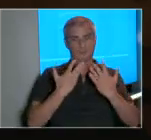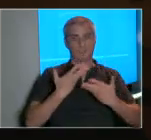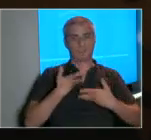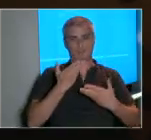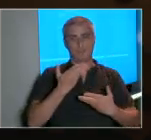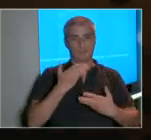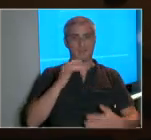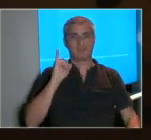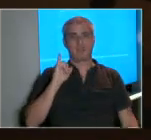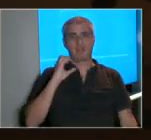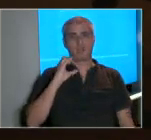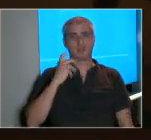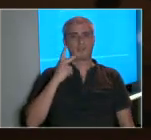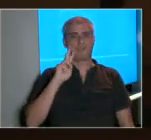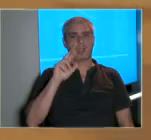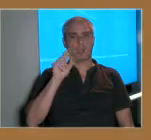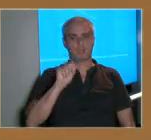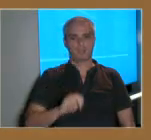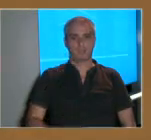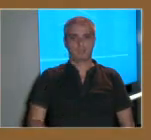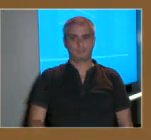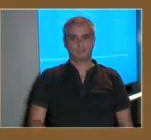קבלו את יעל כהן פרן.